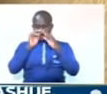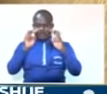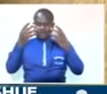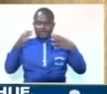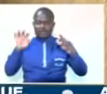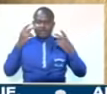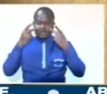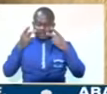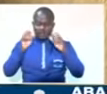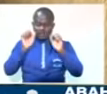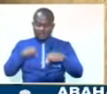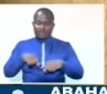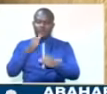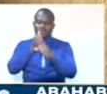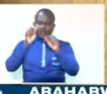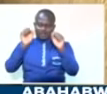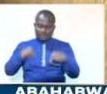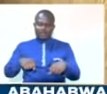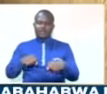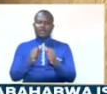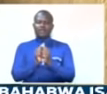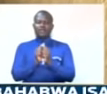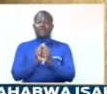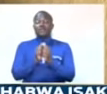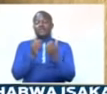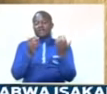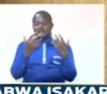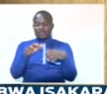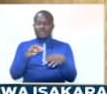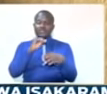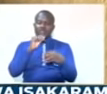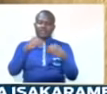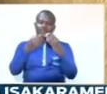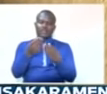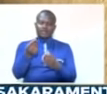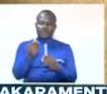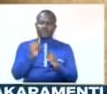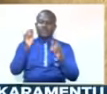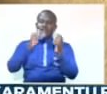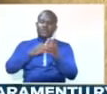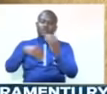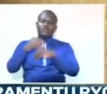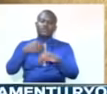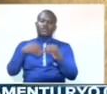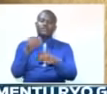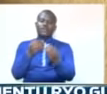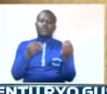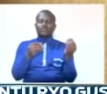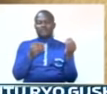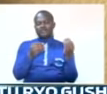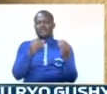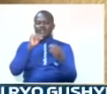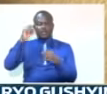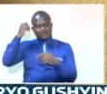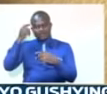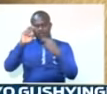ko gutinyuka bishoboka gukora bishoboka nyamaze ntarahabwa ayo mafaranga ngantere kujya ku muhanda gucuruza mitiyu ntabwo